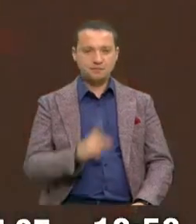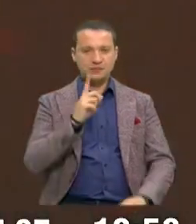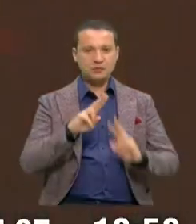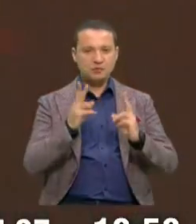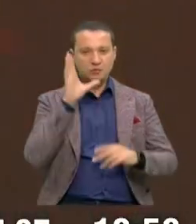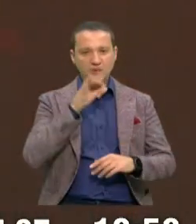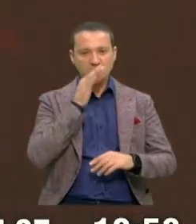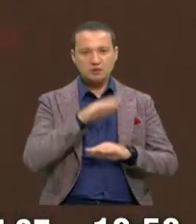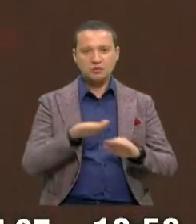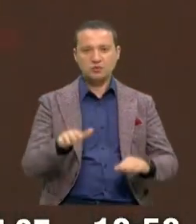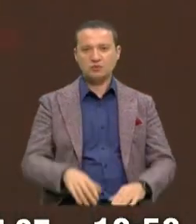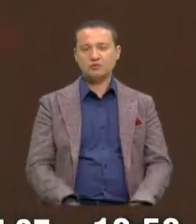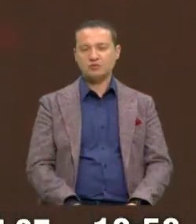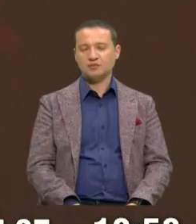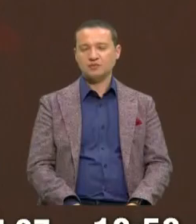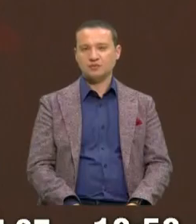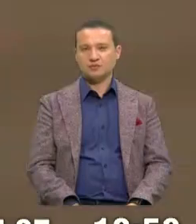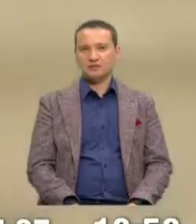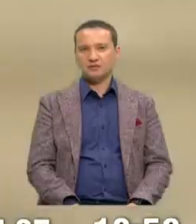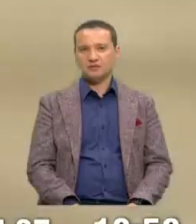gibi dünya turu ile bitiriyoruz